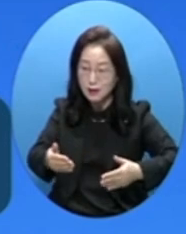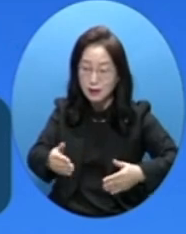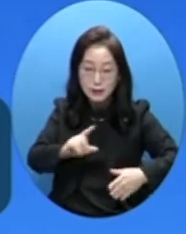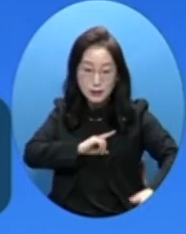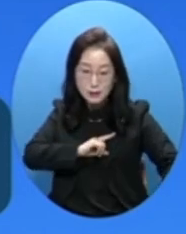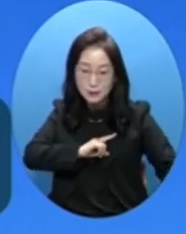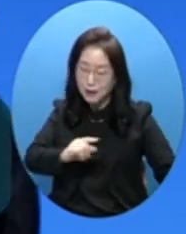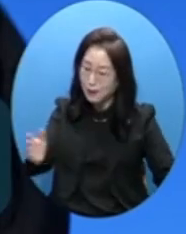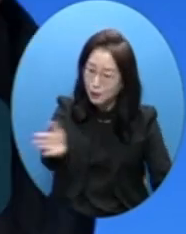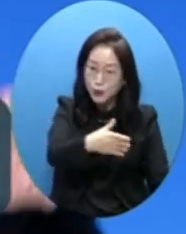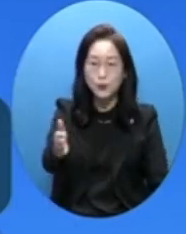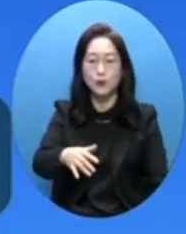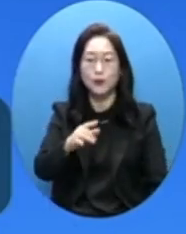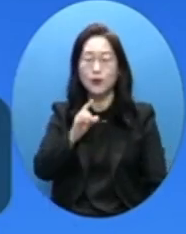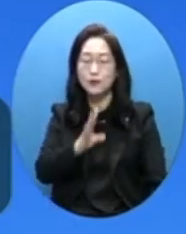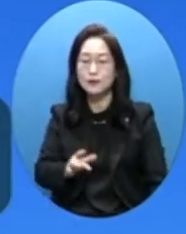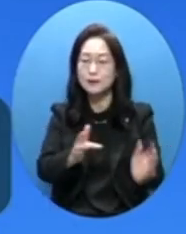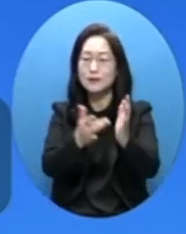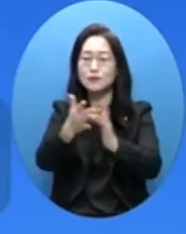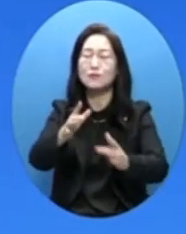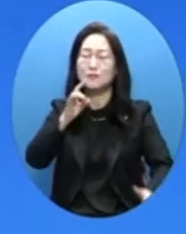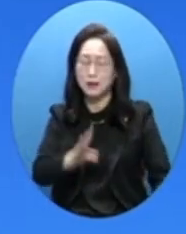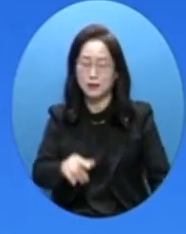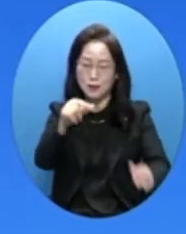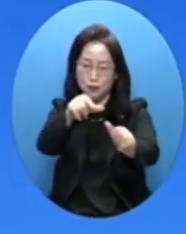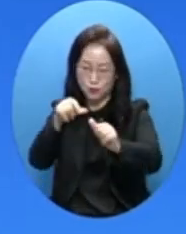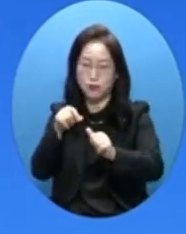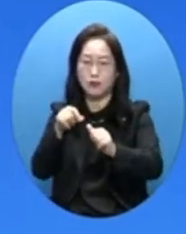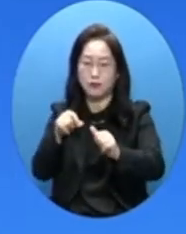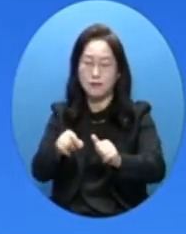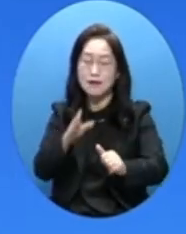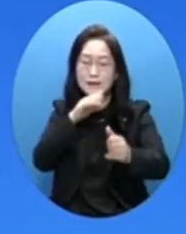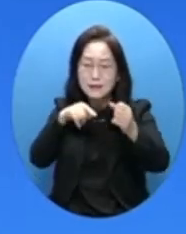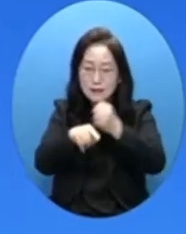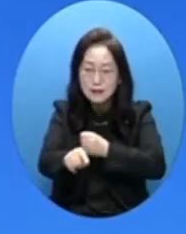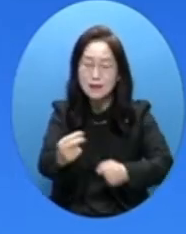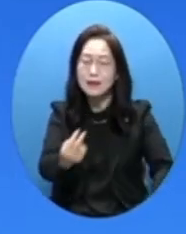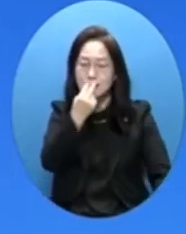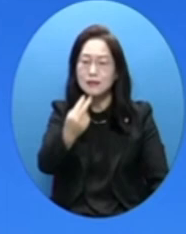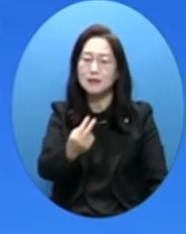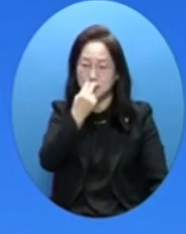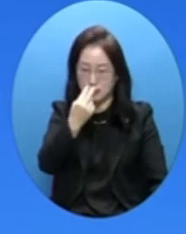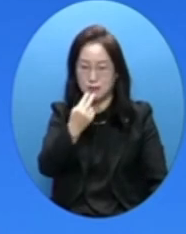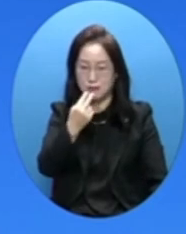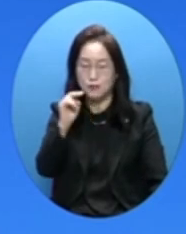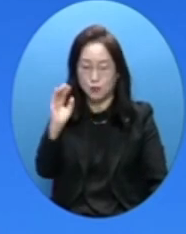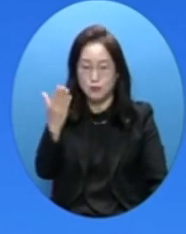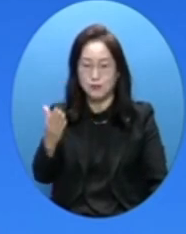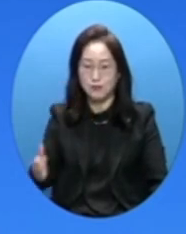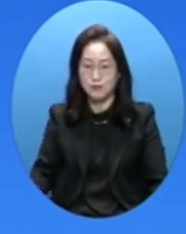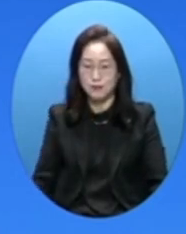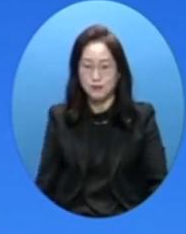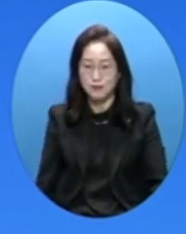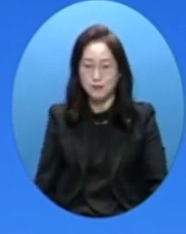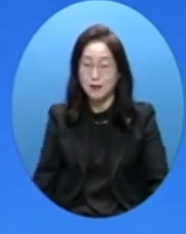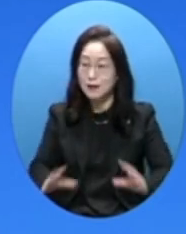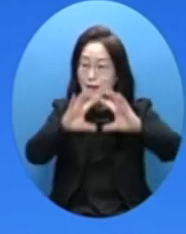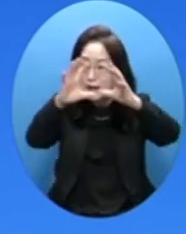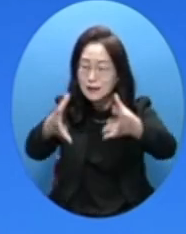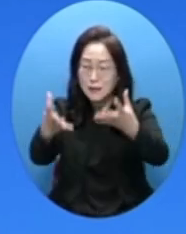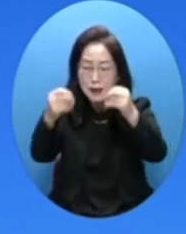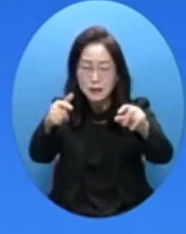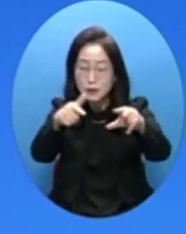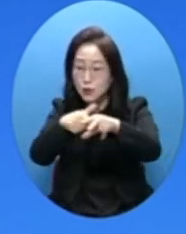것입니다. 오직 예수님만이 우리의 구원의 길이 되시고 진리가 되시고 생명이 되시는 것입니다. 이상 많은